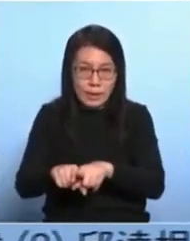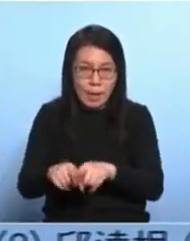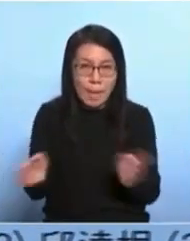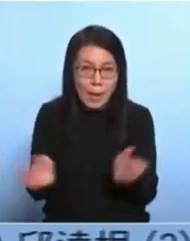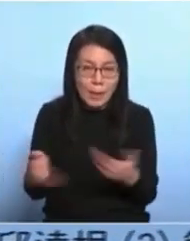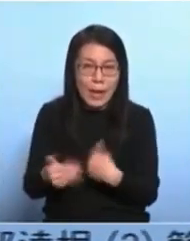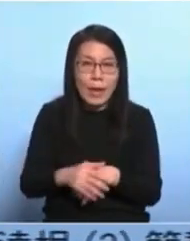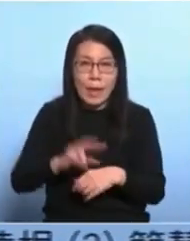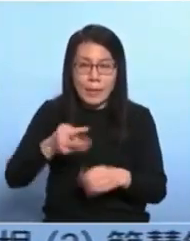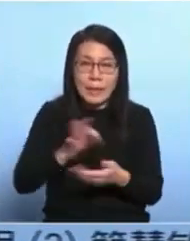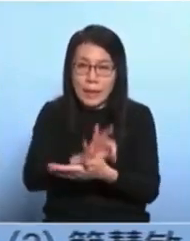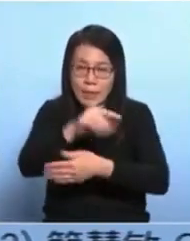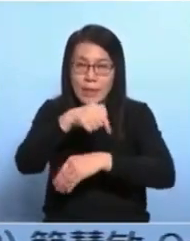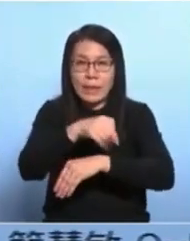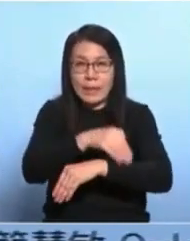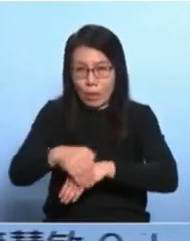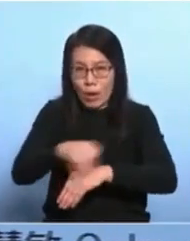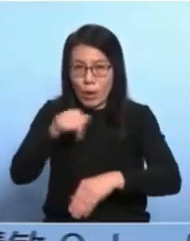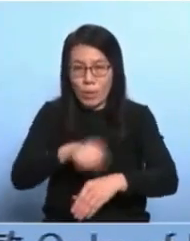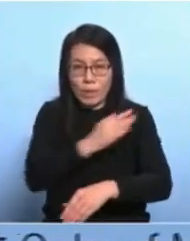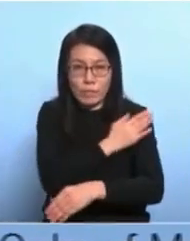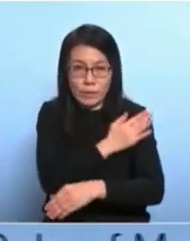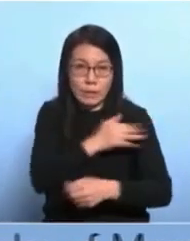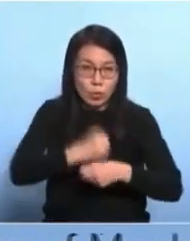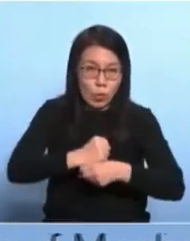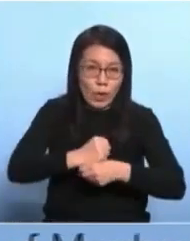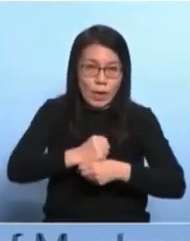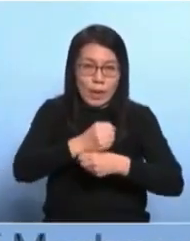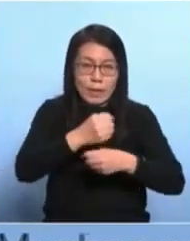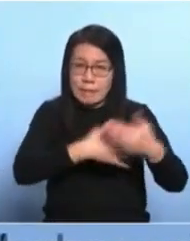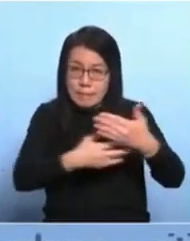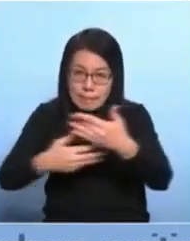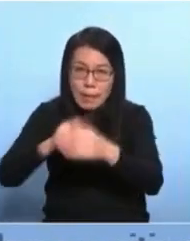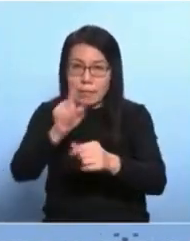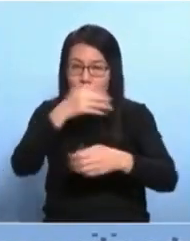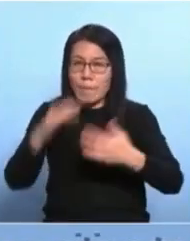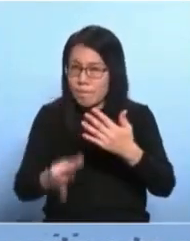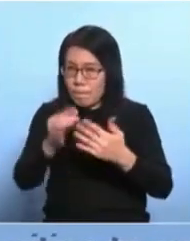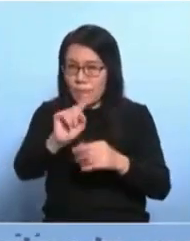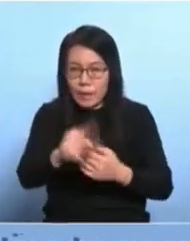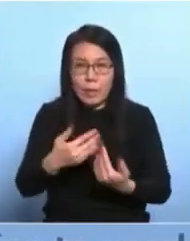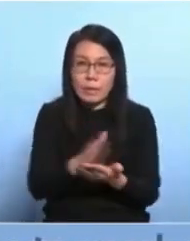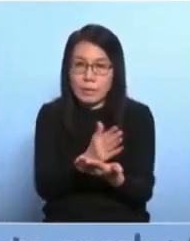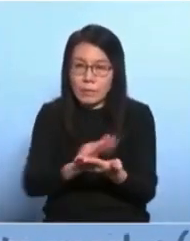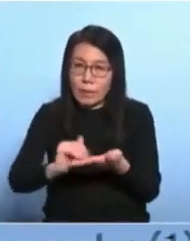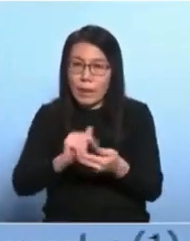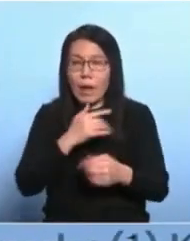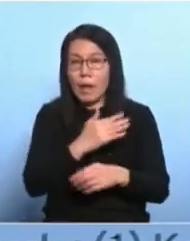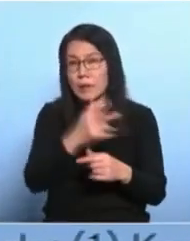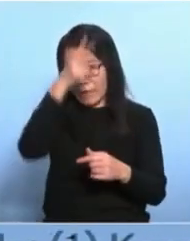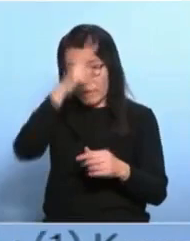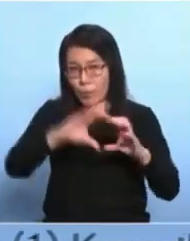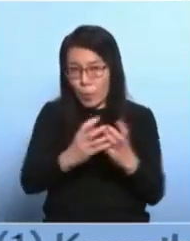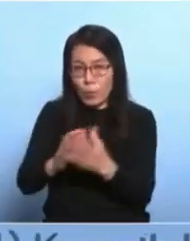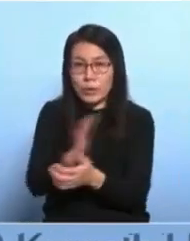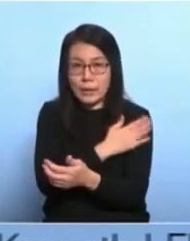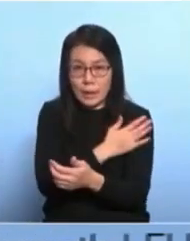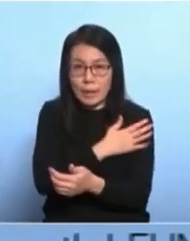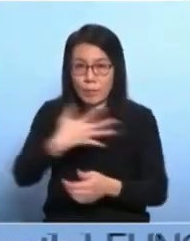推進細化三年計劃的重點任務，明確時間表的進度，以及要釐清政府部門的責任和權